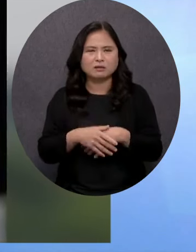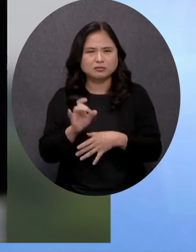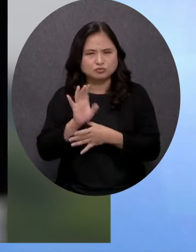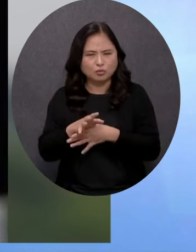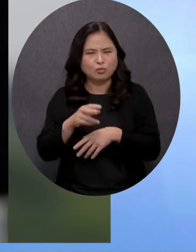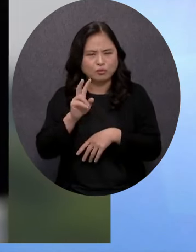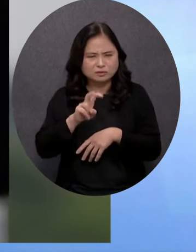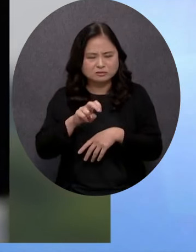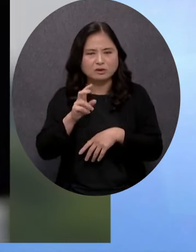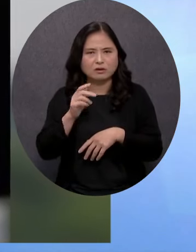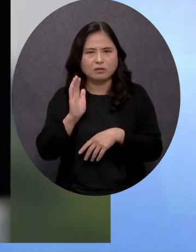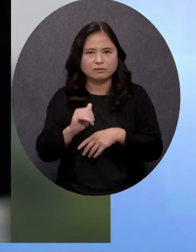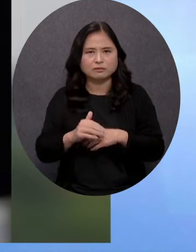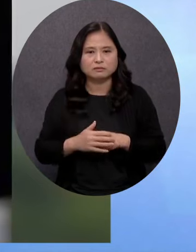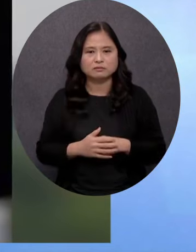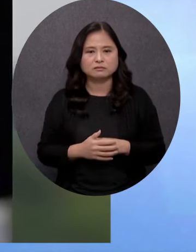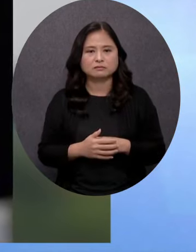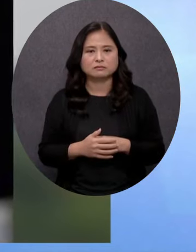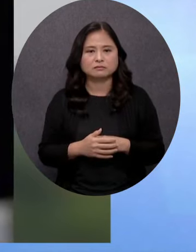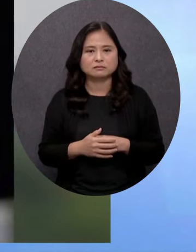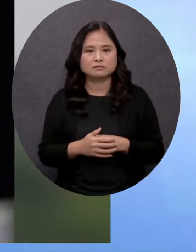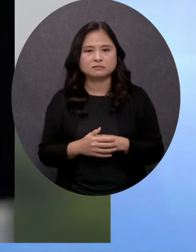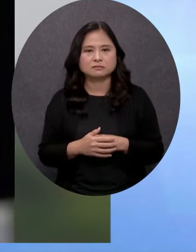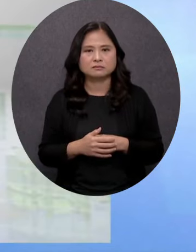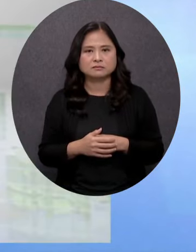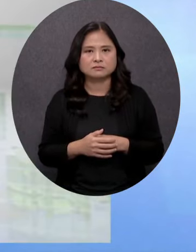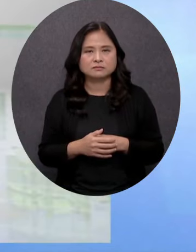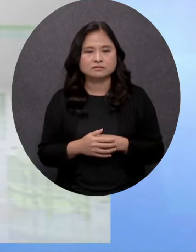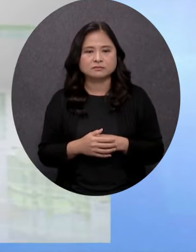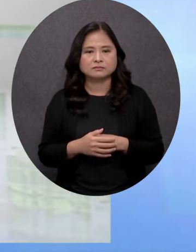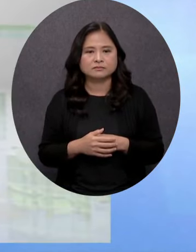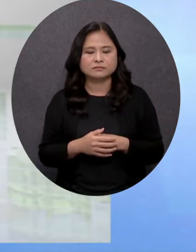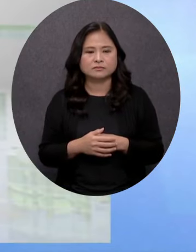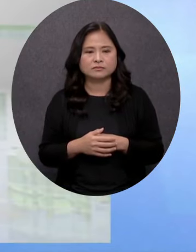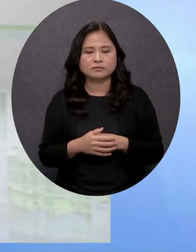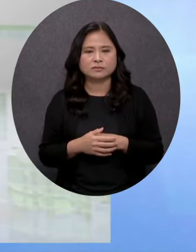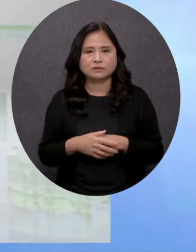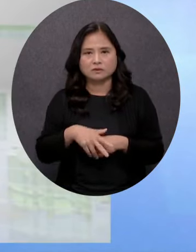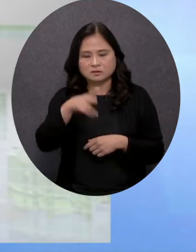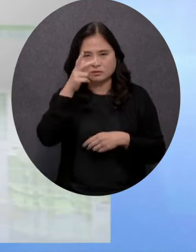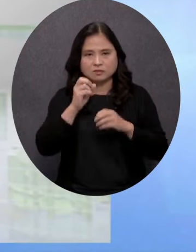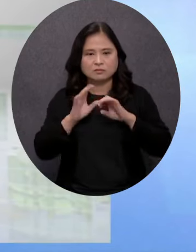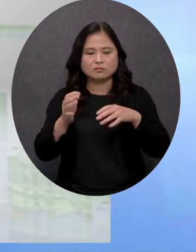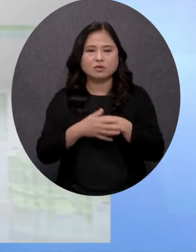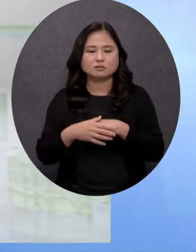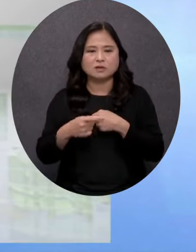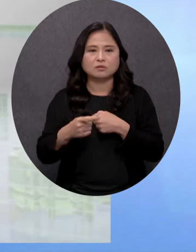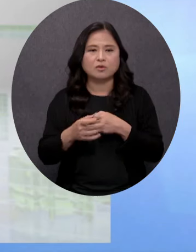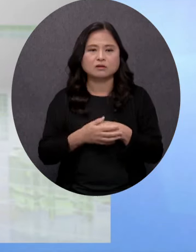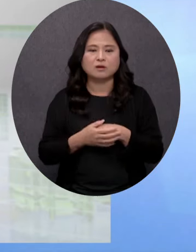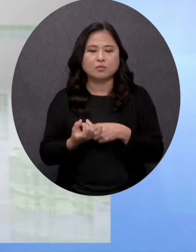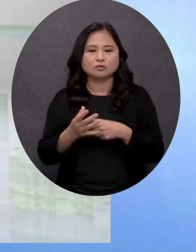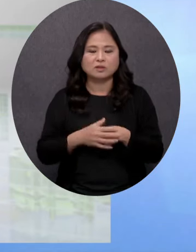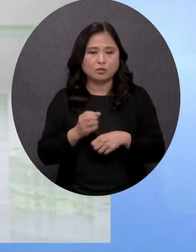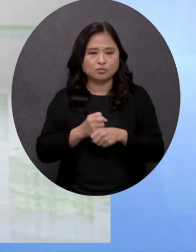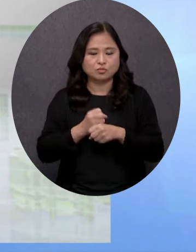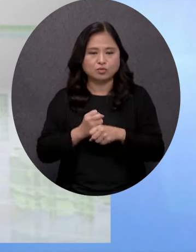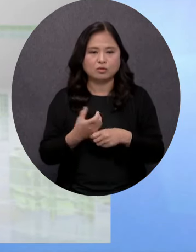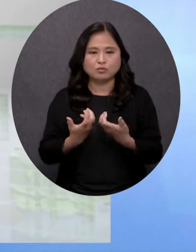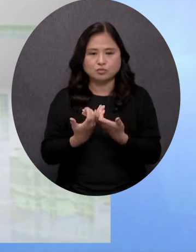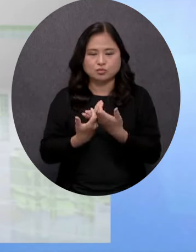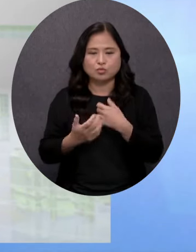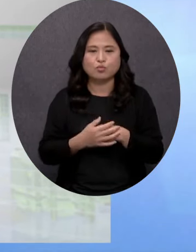兆。香港电台记者李建欣报道。政府公布今年第一季本地生产总值的预